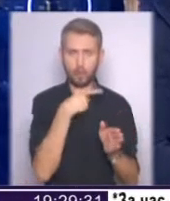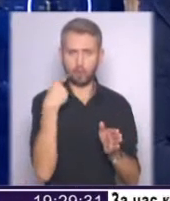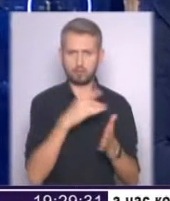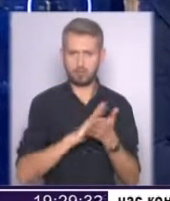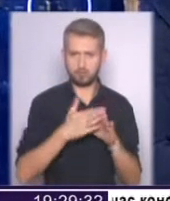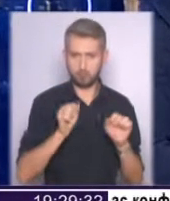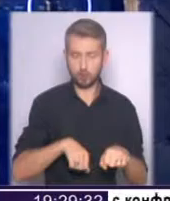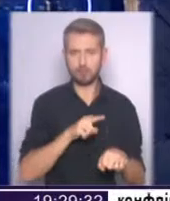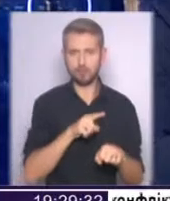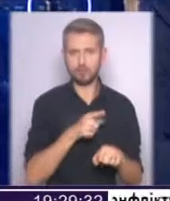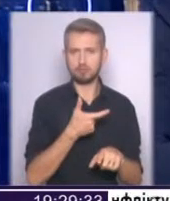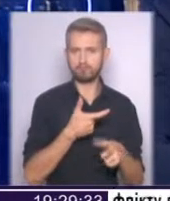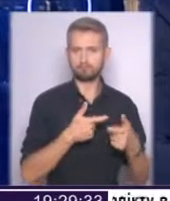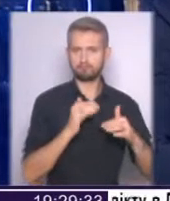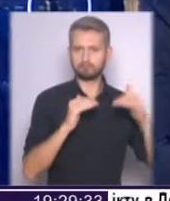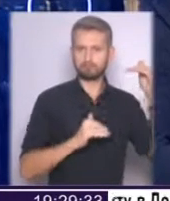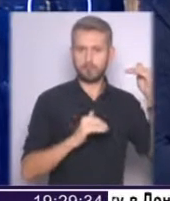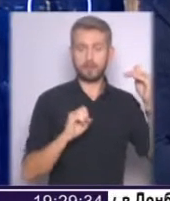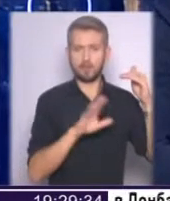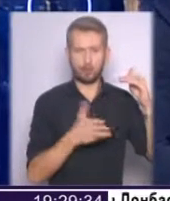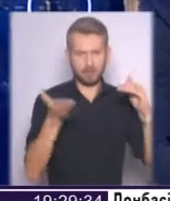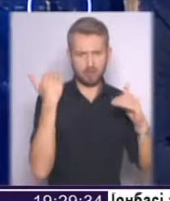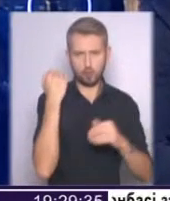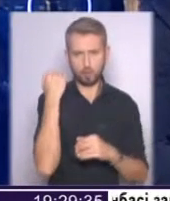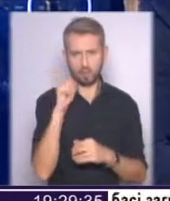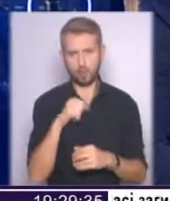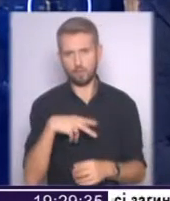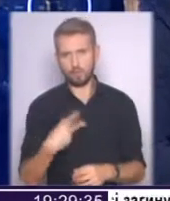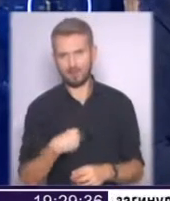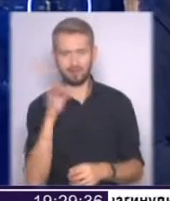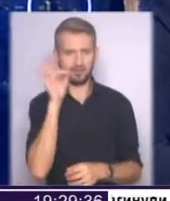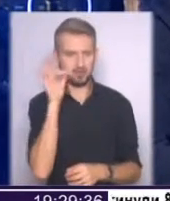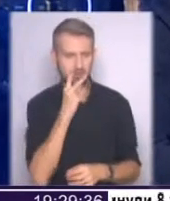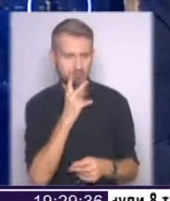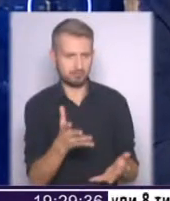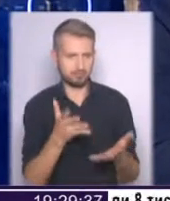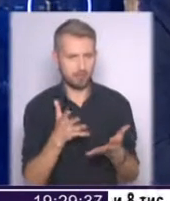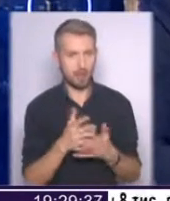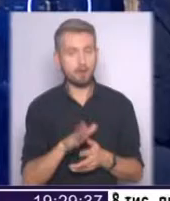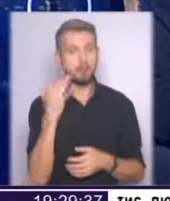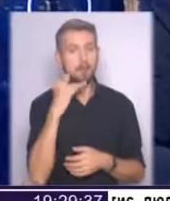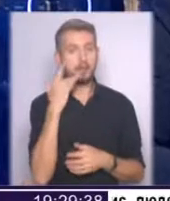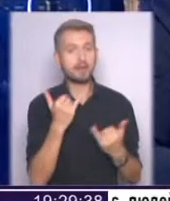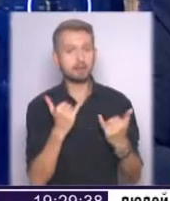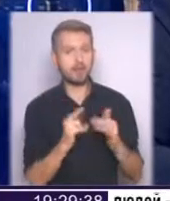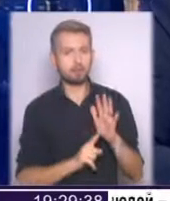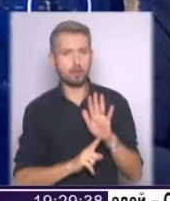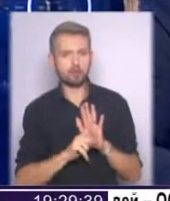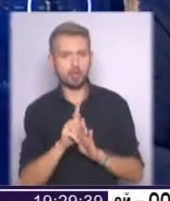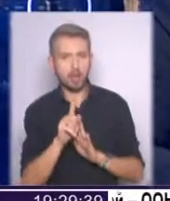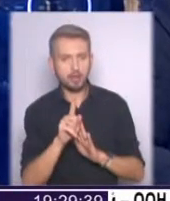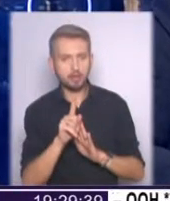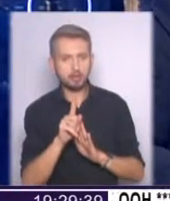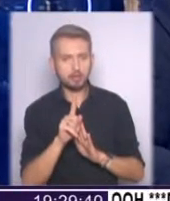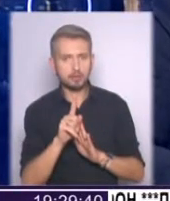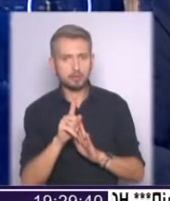воно перемагає. В Європі воно давно перемогло, у Франції і в Німеччині. Це очевидні речі. А в Сполучених Штатах зараз починає йти от